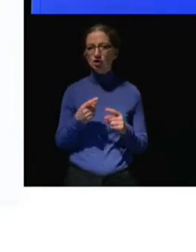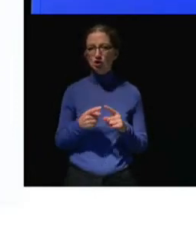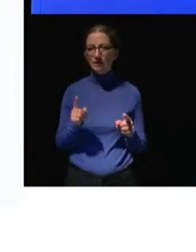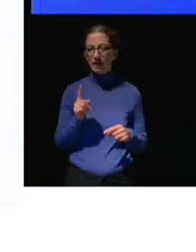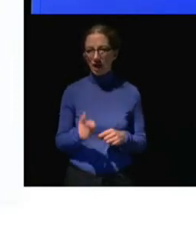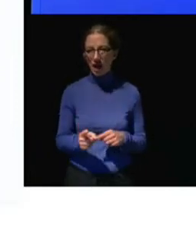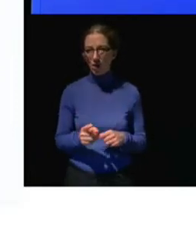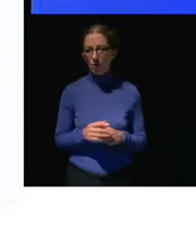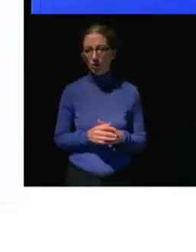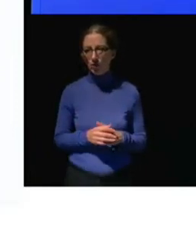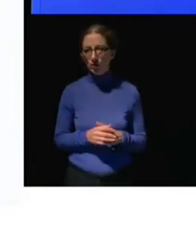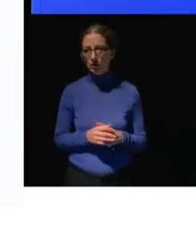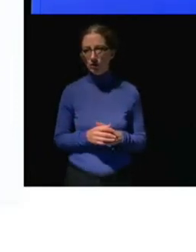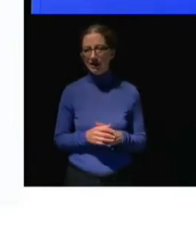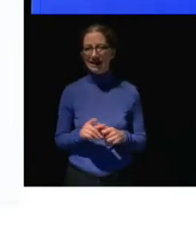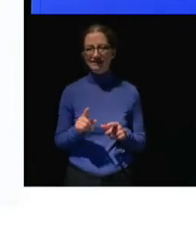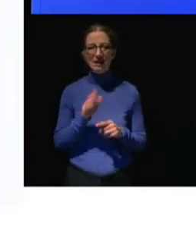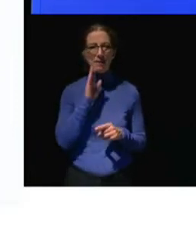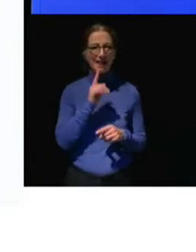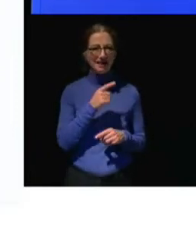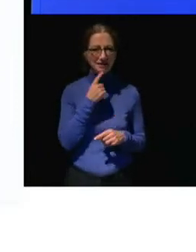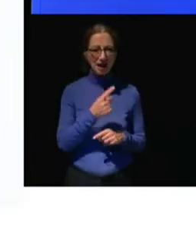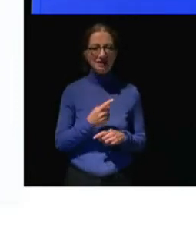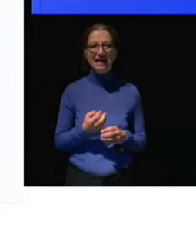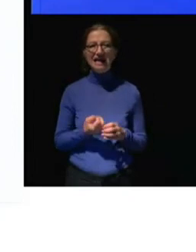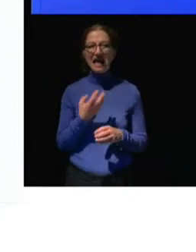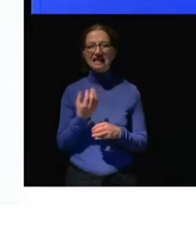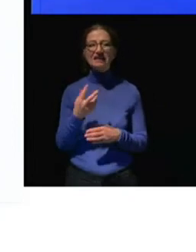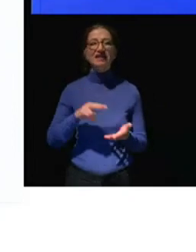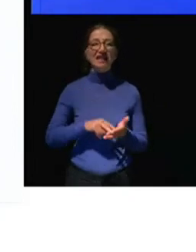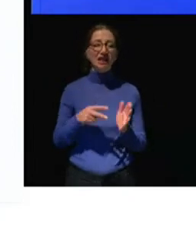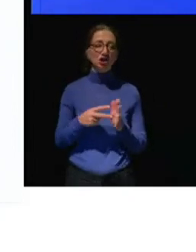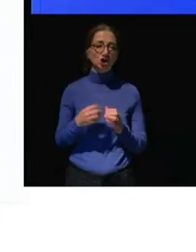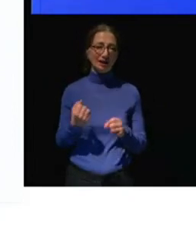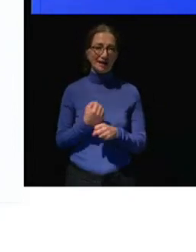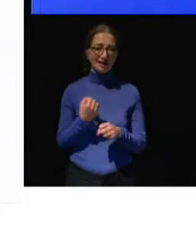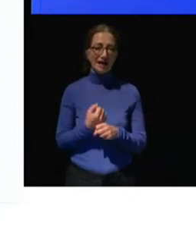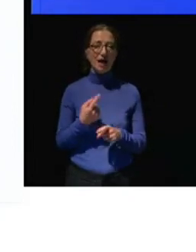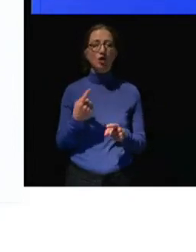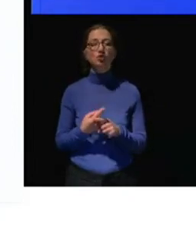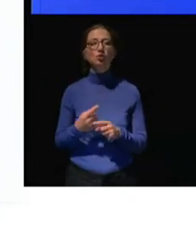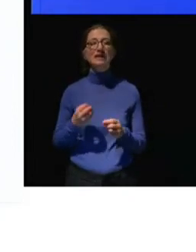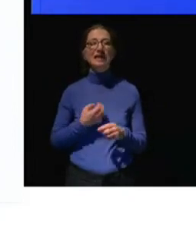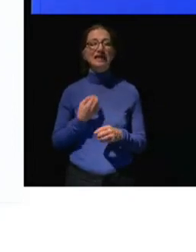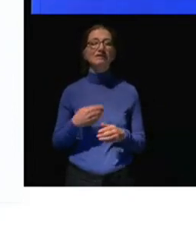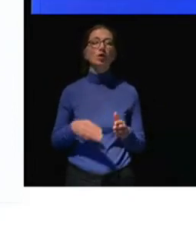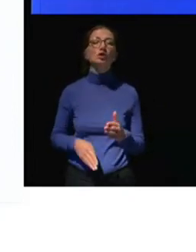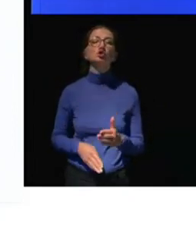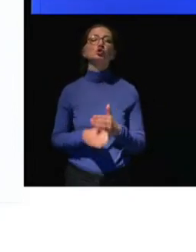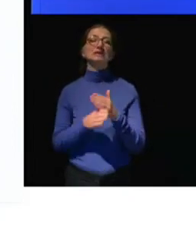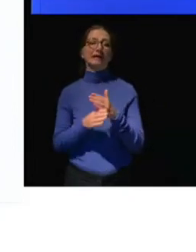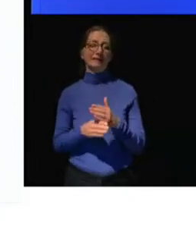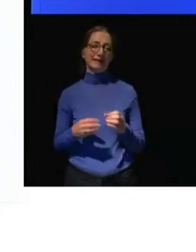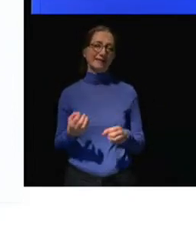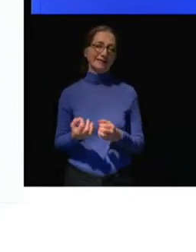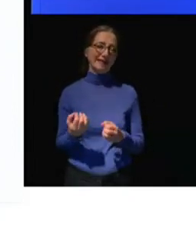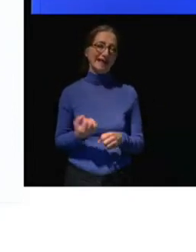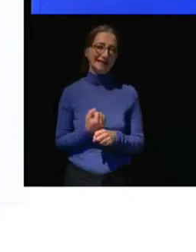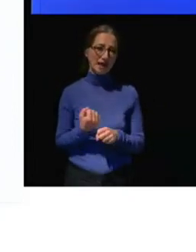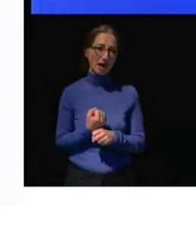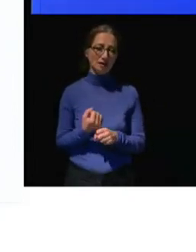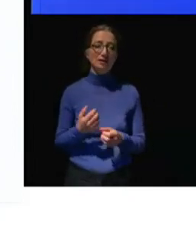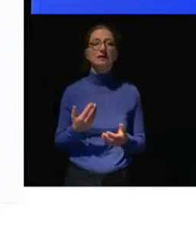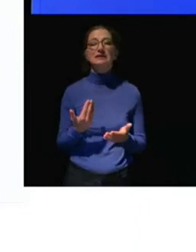auch, wie es jetzt in Belgien genannt wird, kreative technische Tätigkeiten und kreative unterstützende Tätigkeiten, wie zum